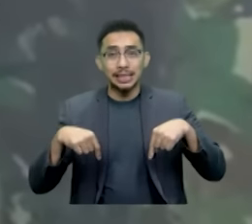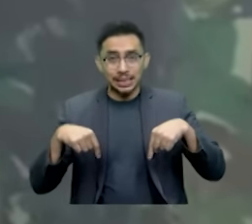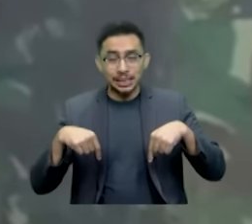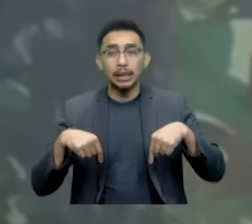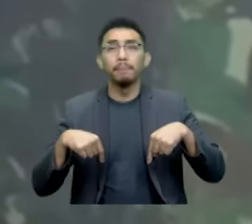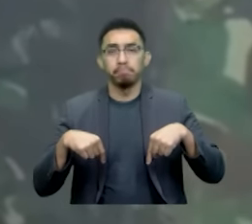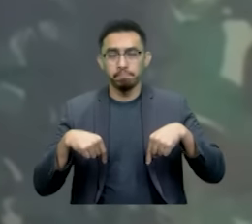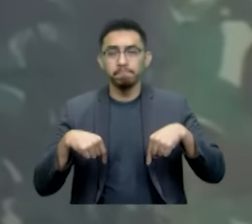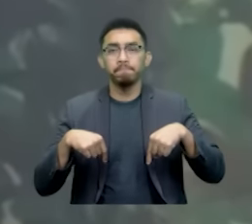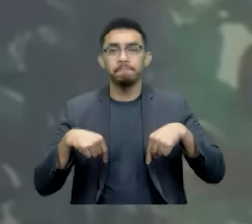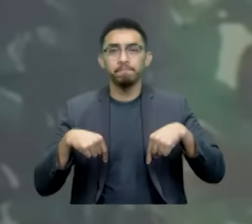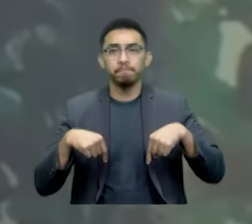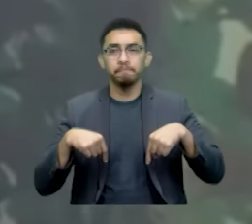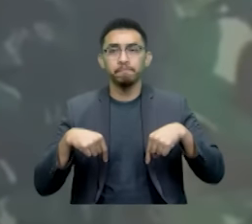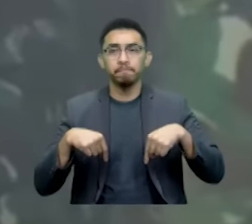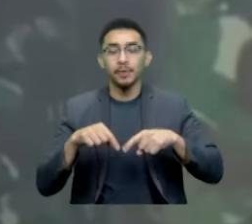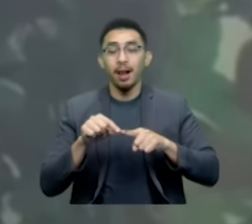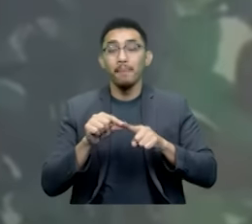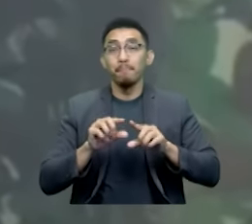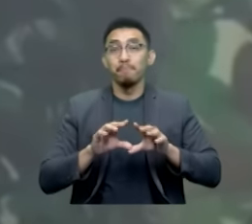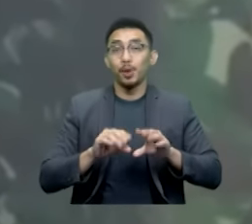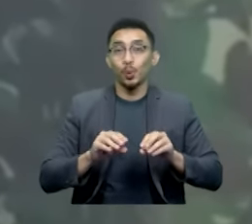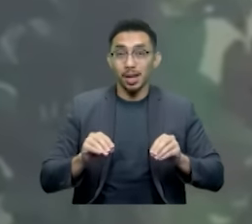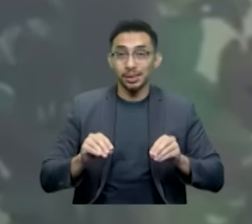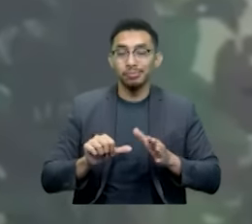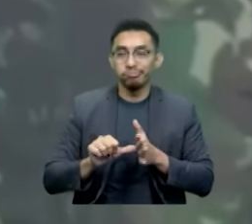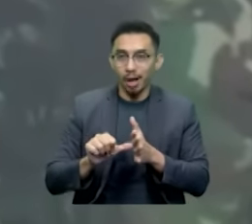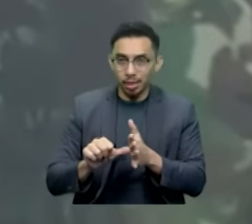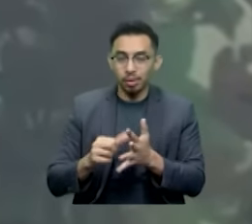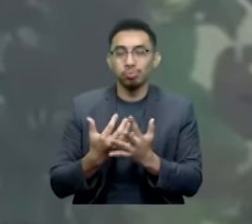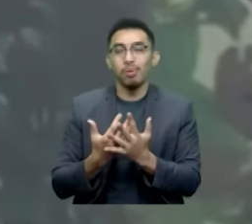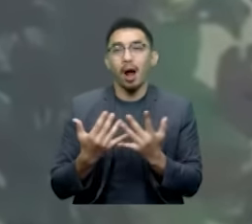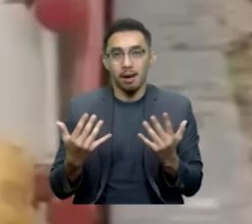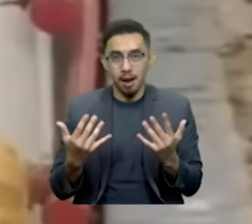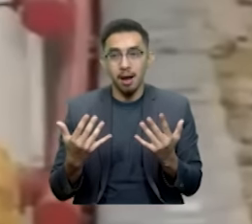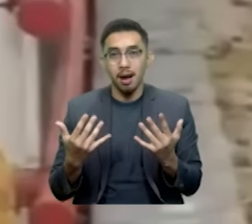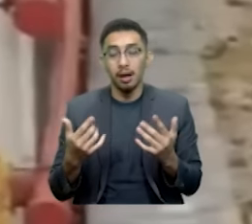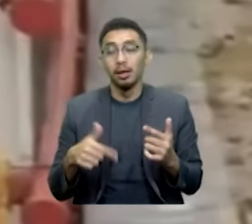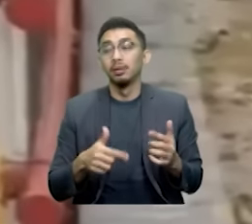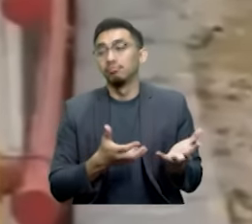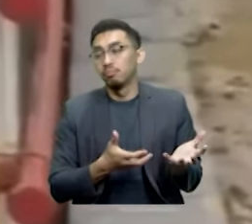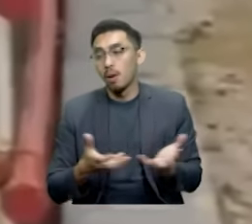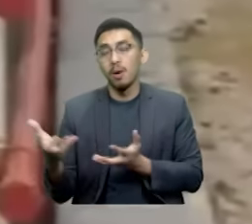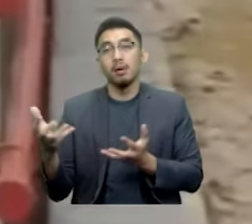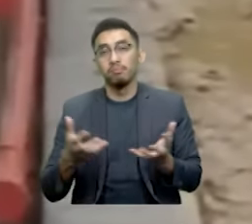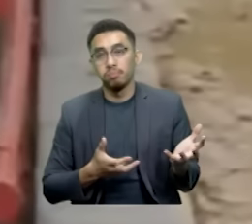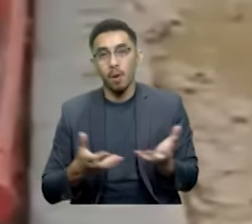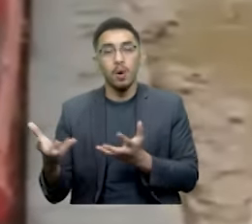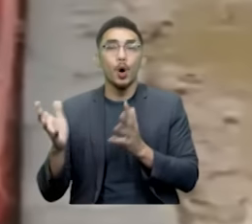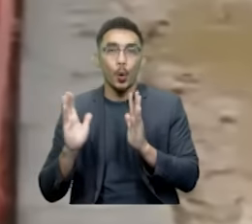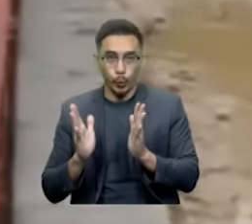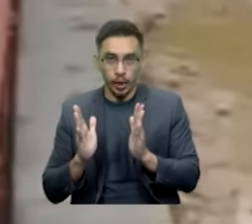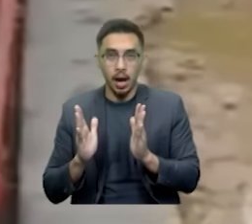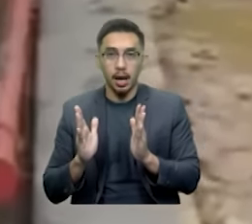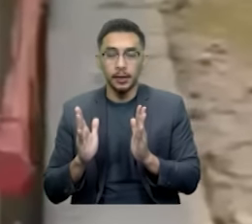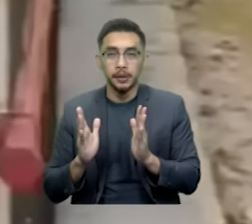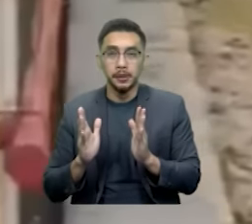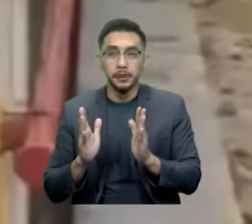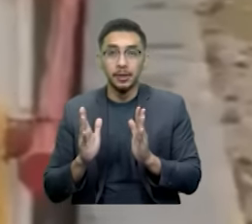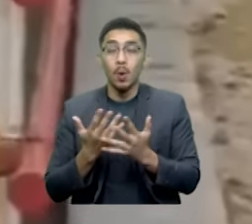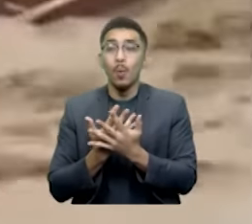sudah dilakukan evakuasi kepada warga yang berada di sekitar sungai. Akibat banjir bandang ini warga